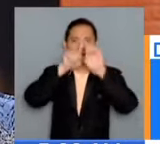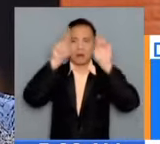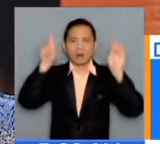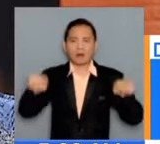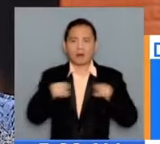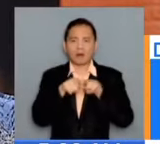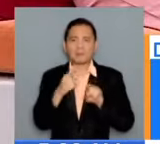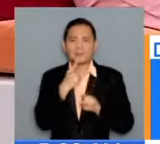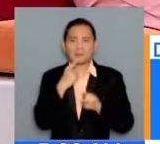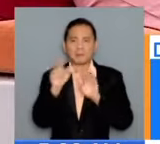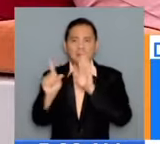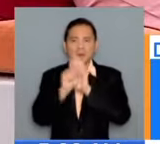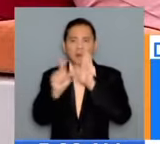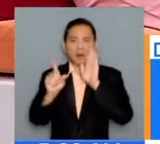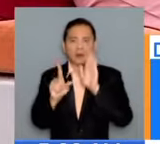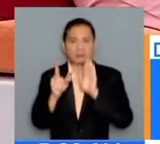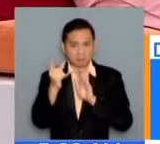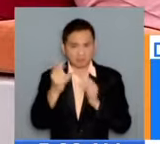nga ba yan? Pero hindi, parang di ba pa.